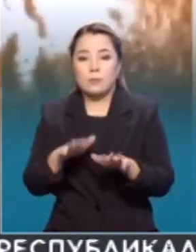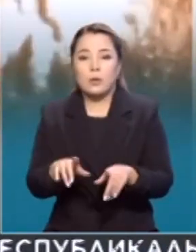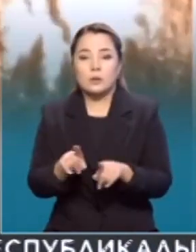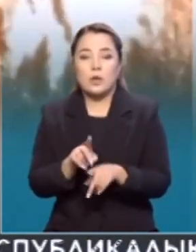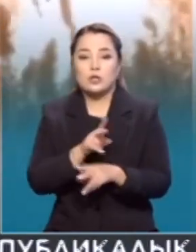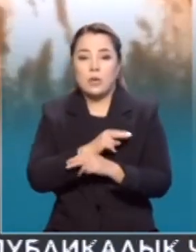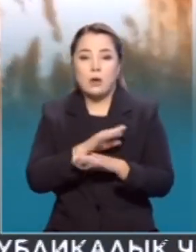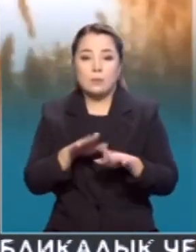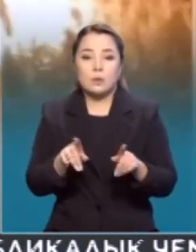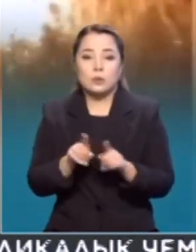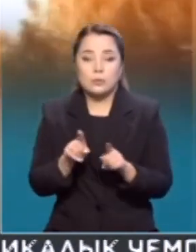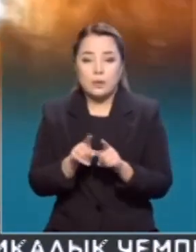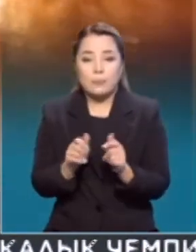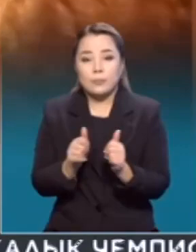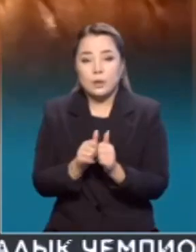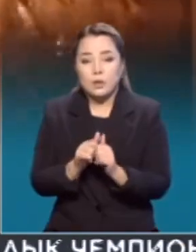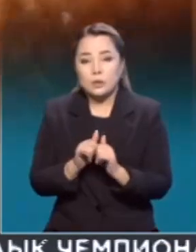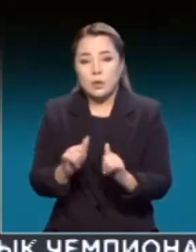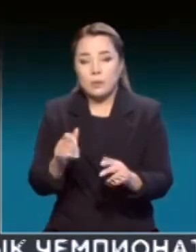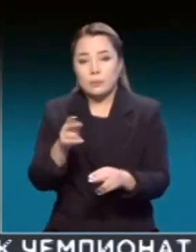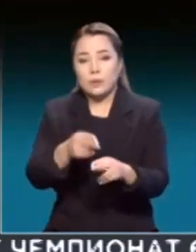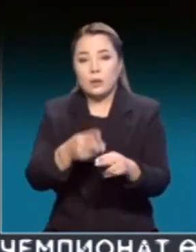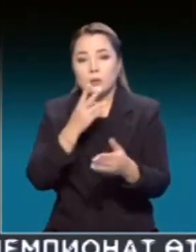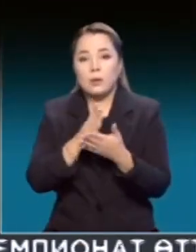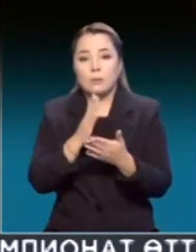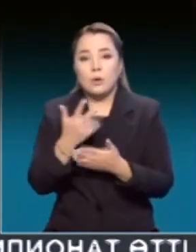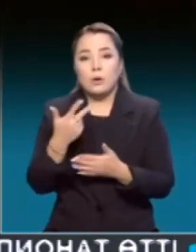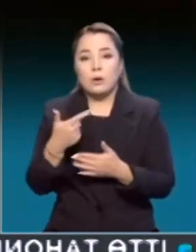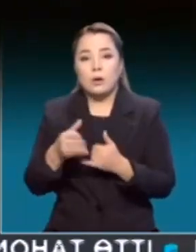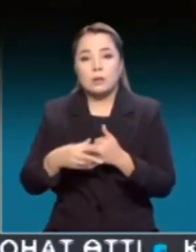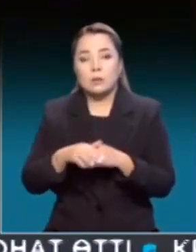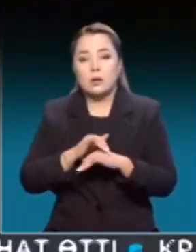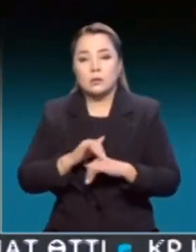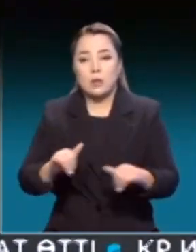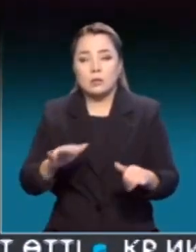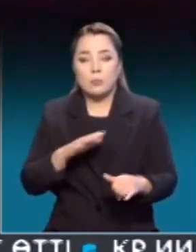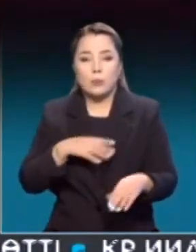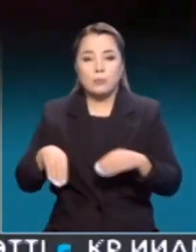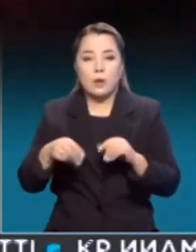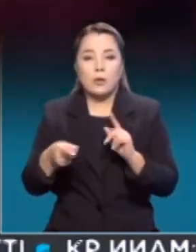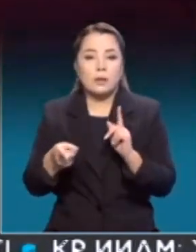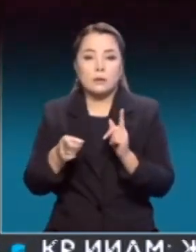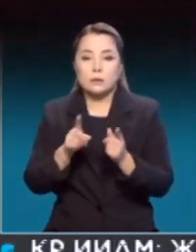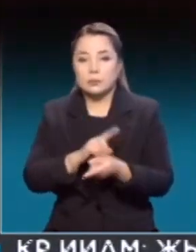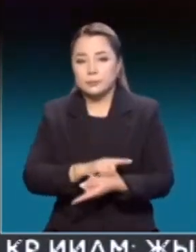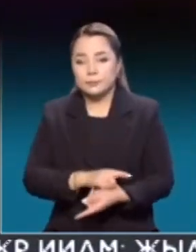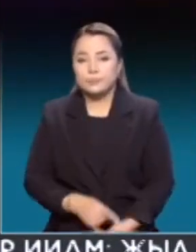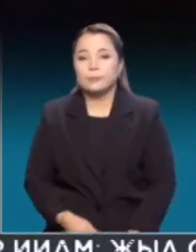әрекеттің арқасында таралуға жол берілмеді. Тілсіз жау 3 гектар жерді күлге айналдырды.